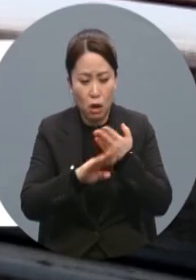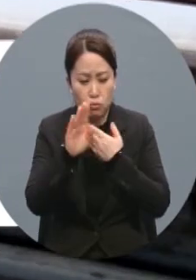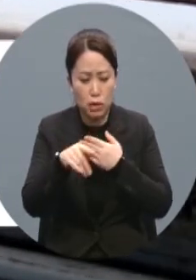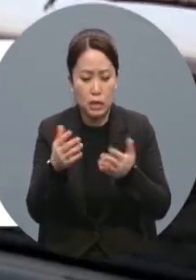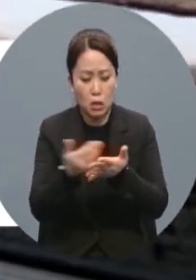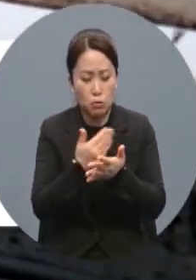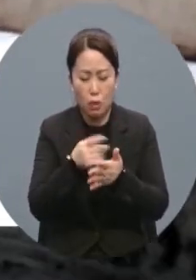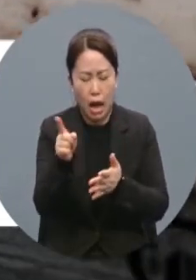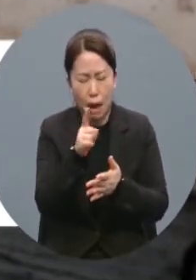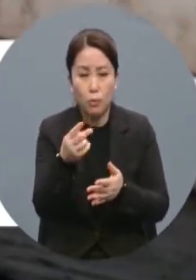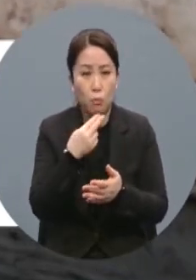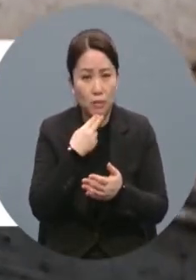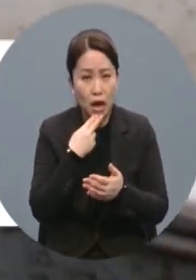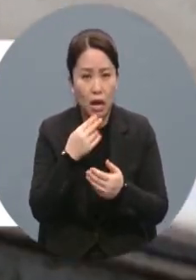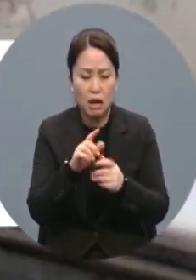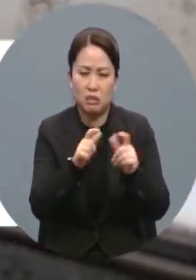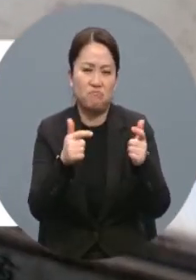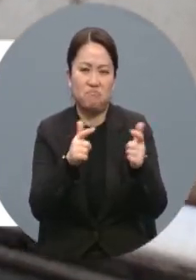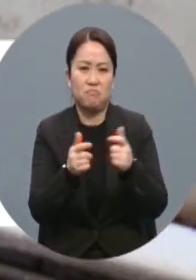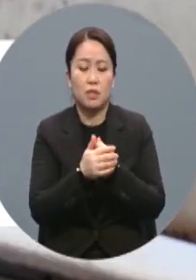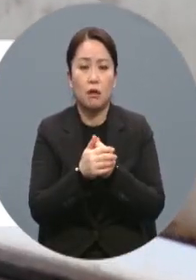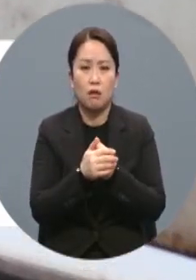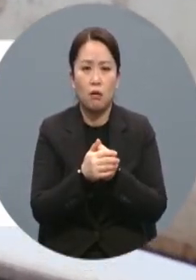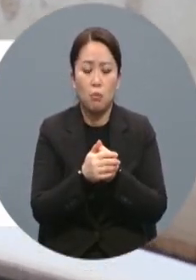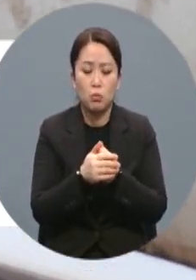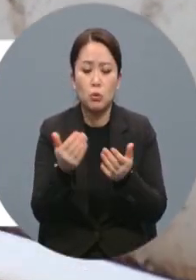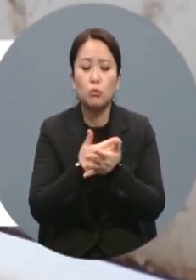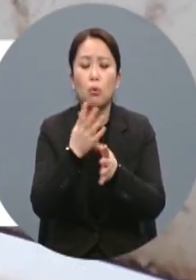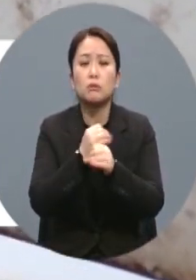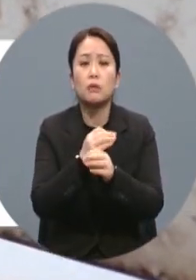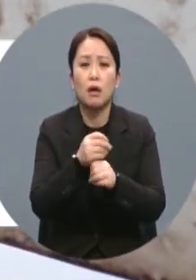거야 er 요놈 원재가 주세요